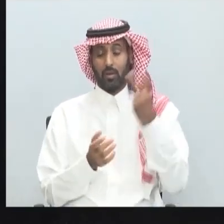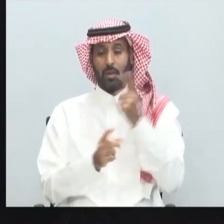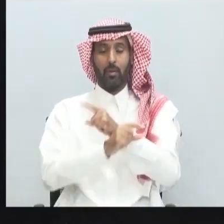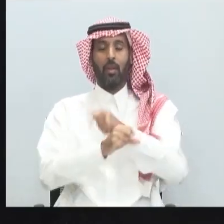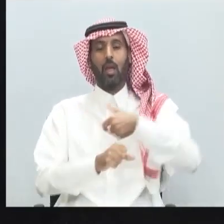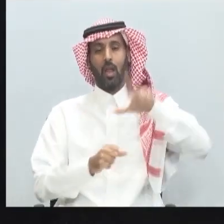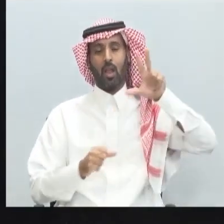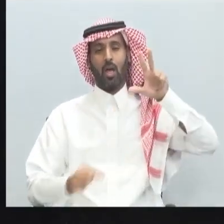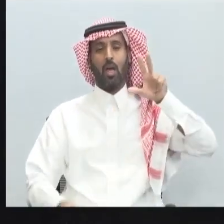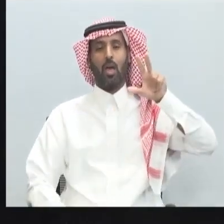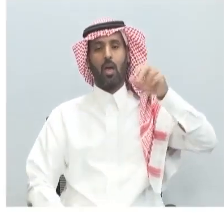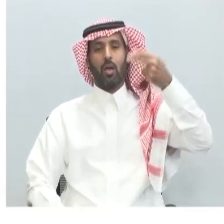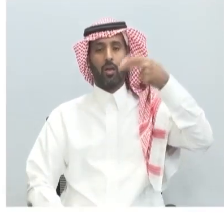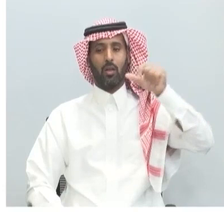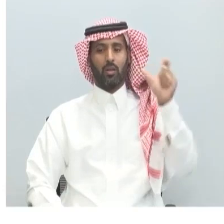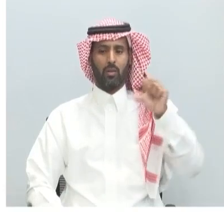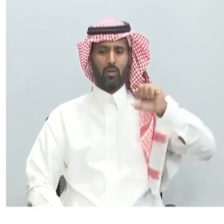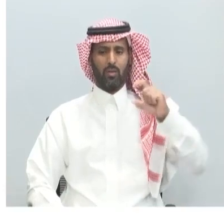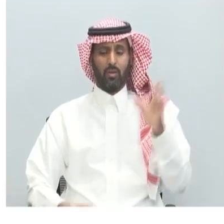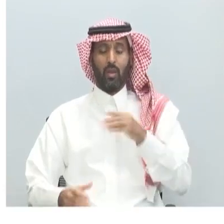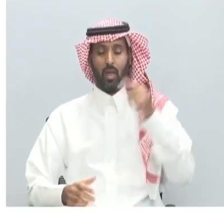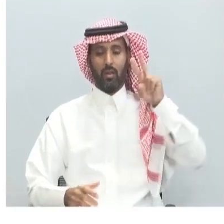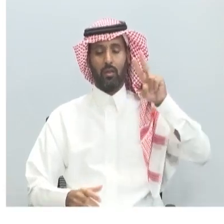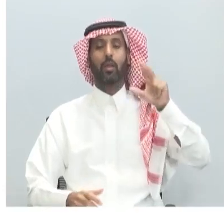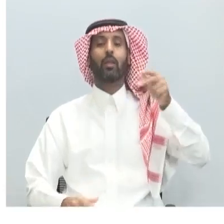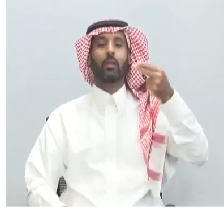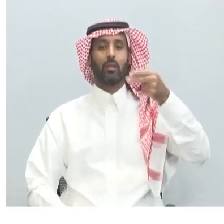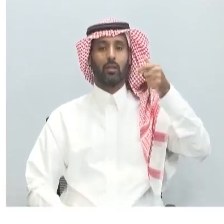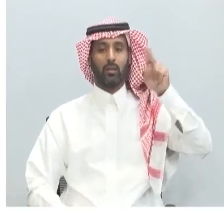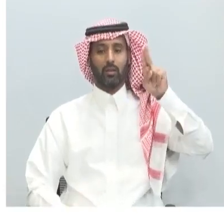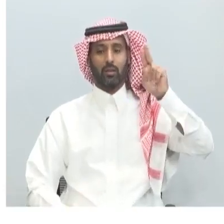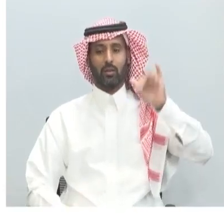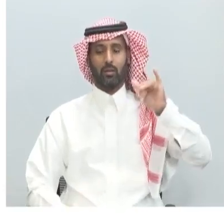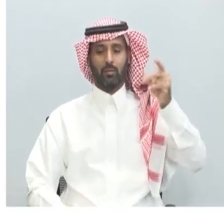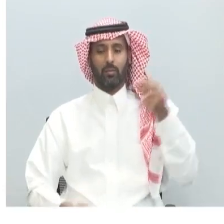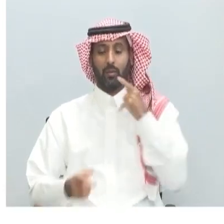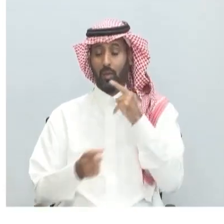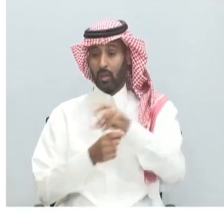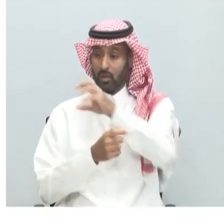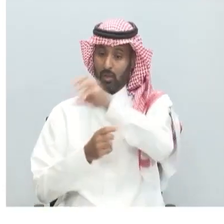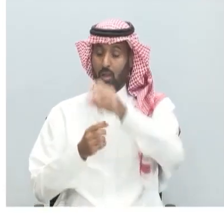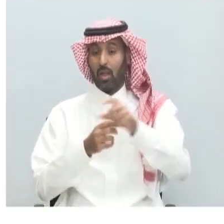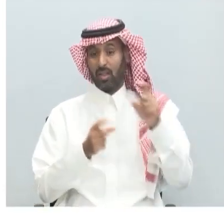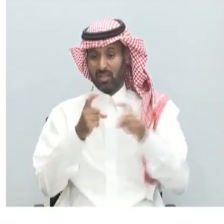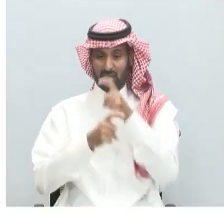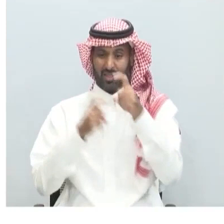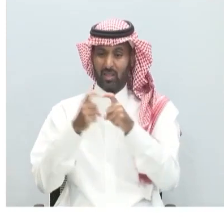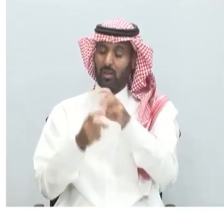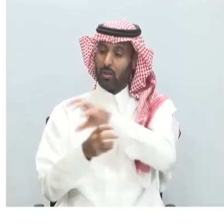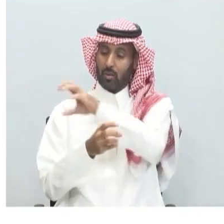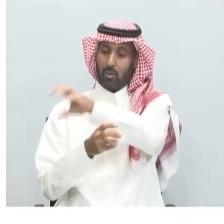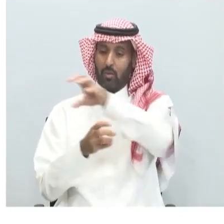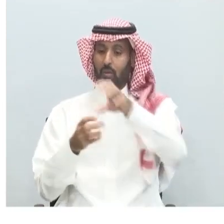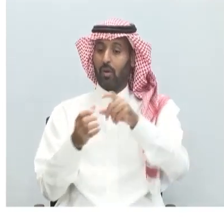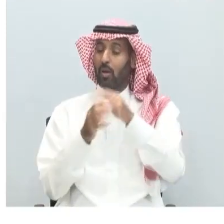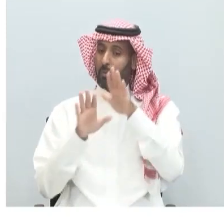معلمتكم العنود العتيبي نرحب باستاد لغه الاشاره صالح العوجان باذن الله اليوم سيكون التوزيع الالكتروني التوزيع توزيع التوزيع الالكتروني